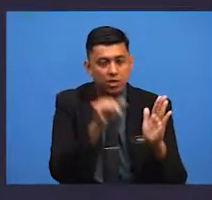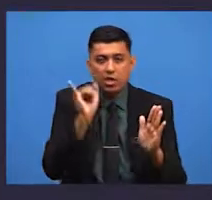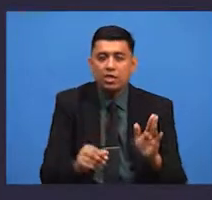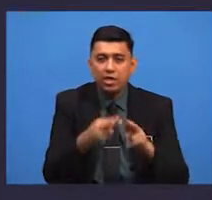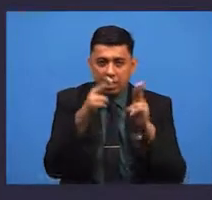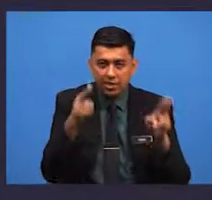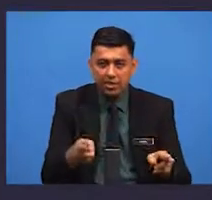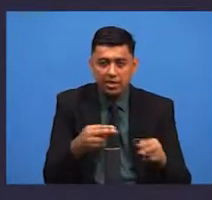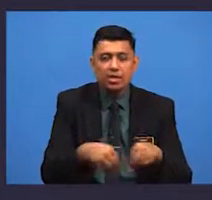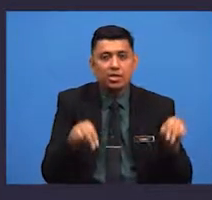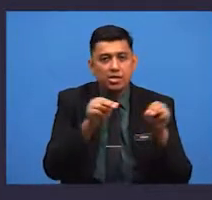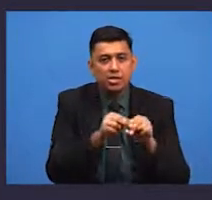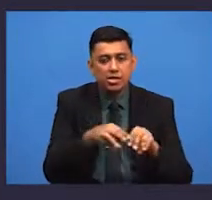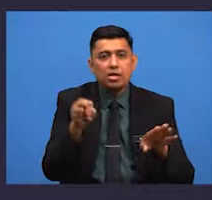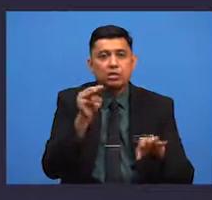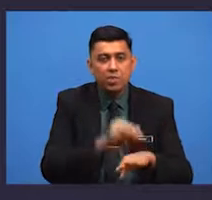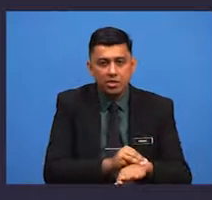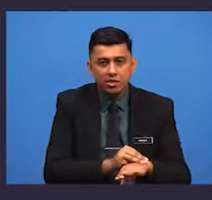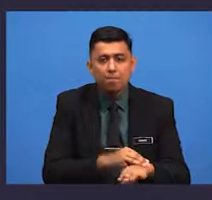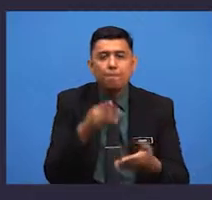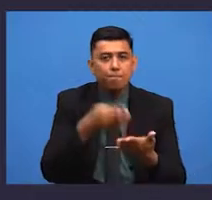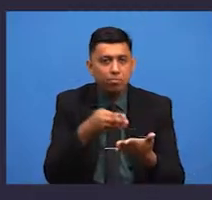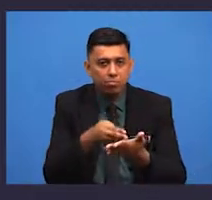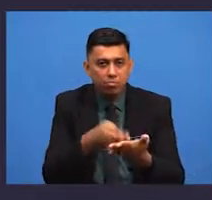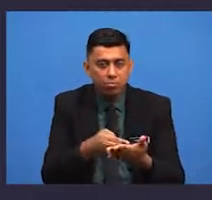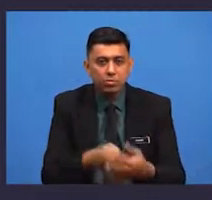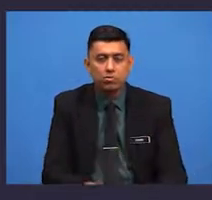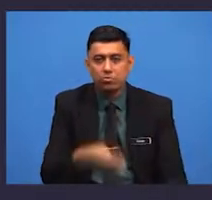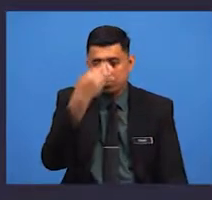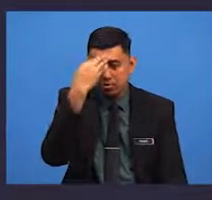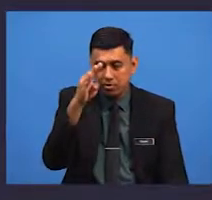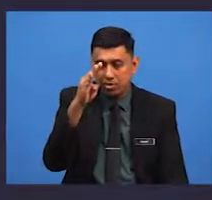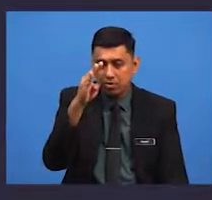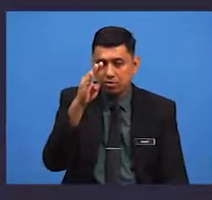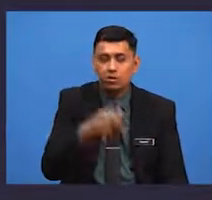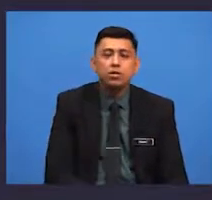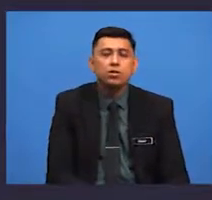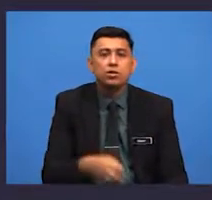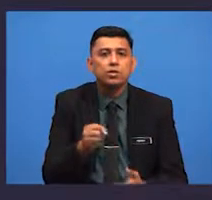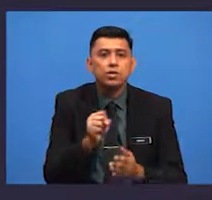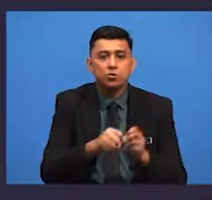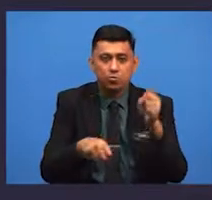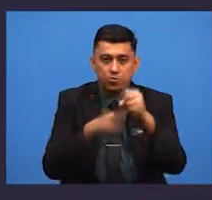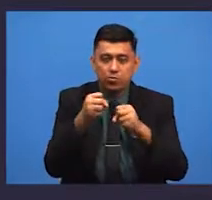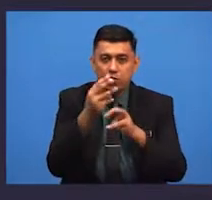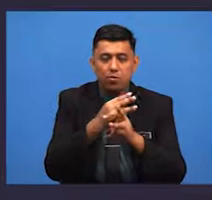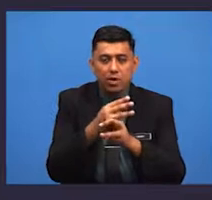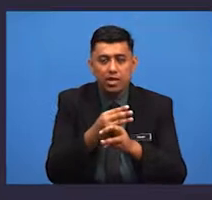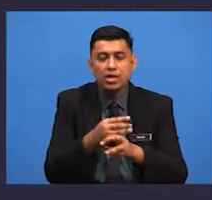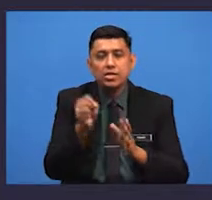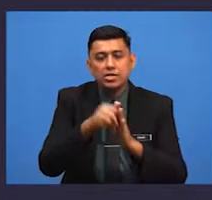menguji nilai semasa pembilang. Bagi struktur kawalan ulangan selagi